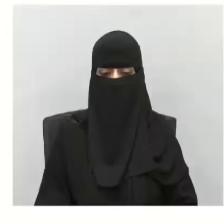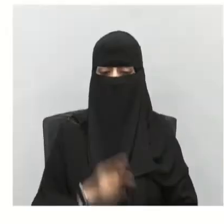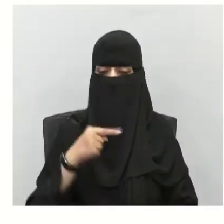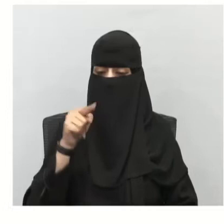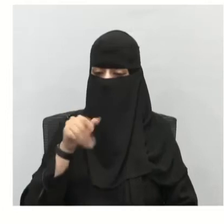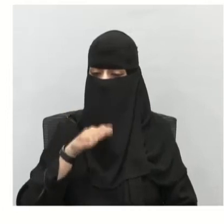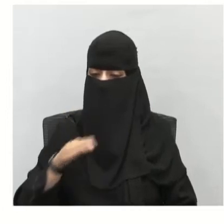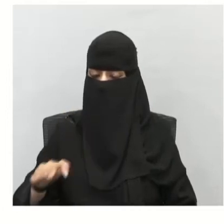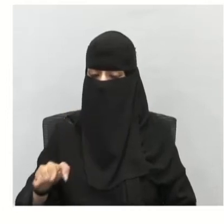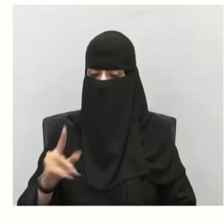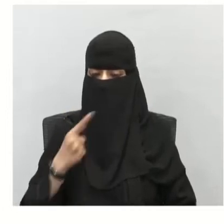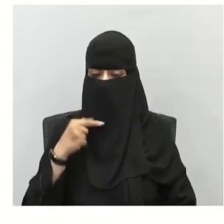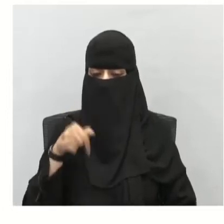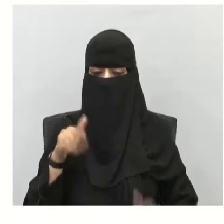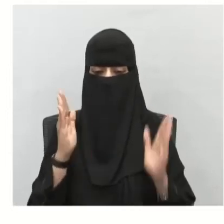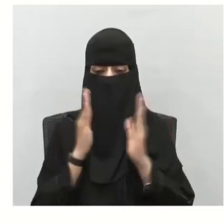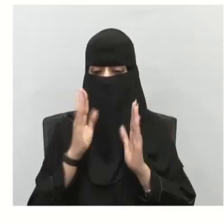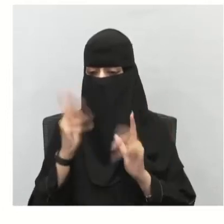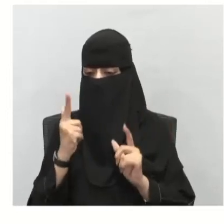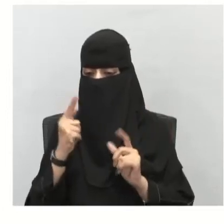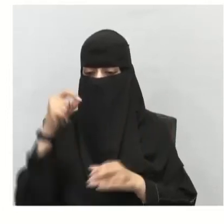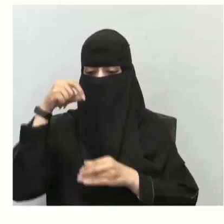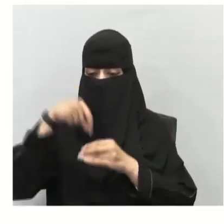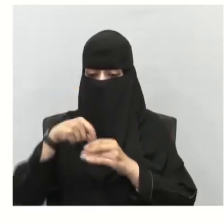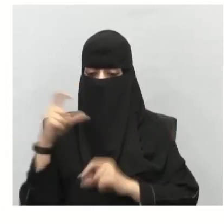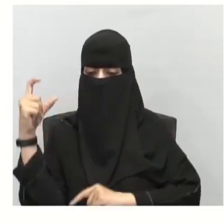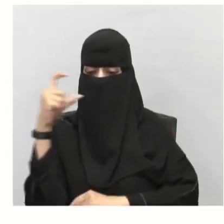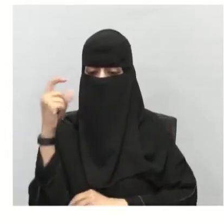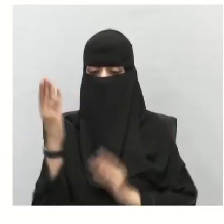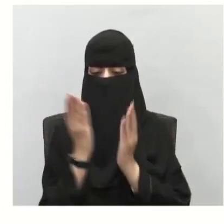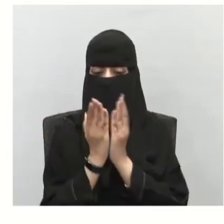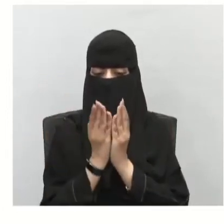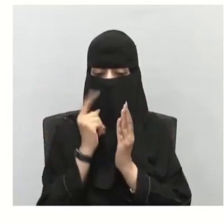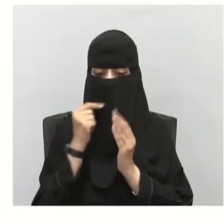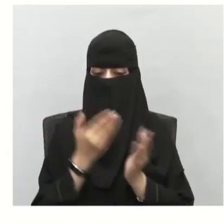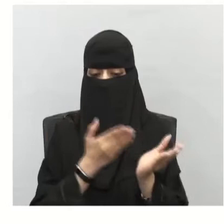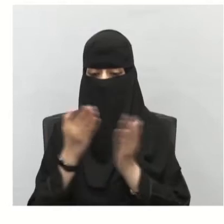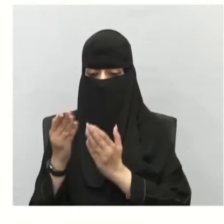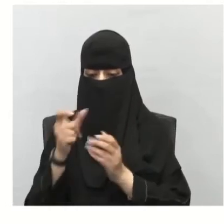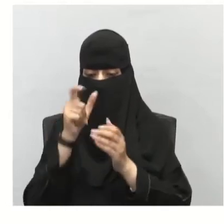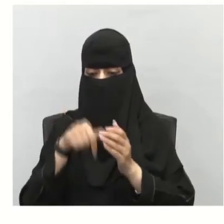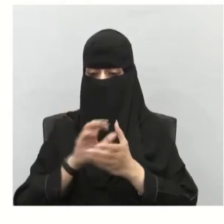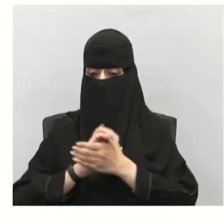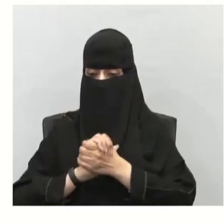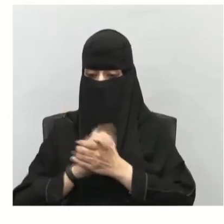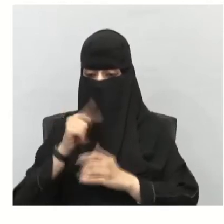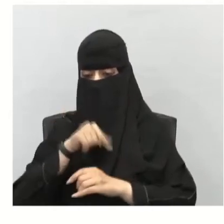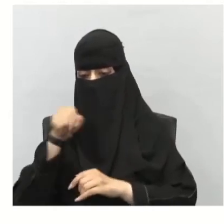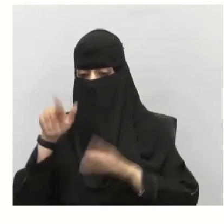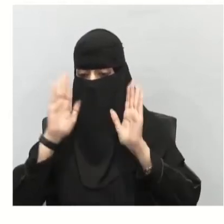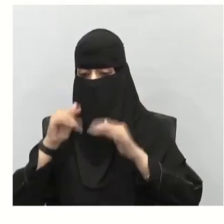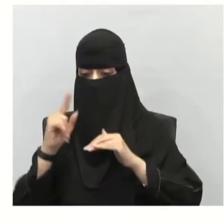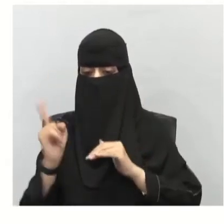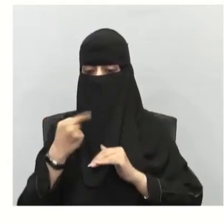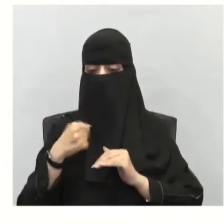إذن صغاري، الموقف: في مسجد المدرسة قدمت صديقي ليصلي بنا